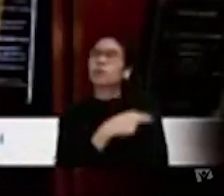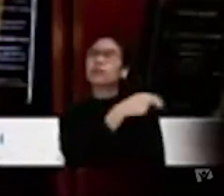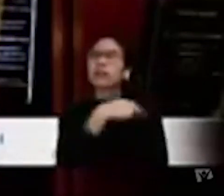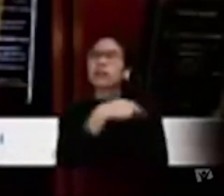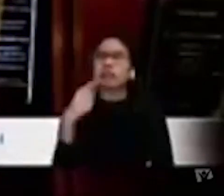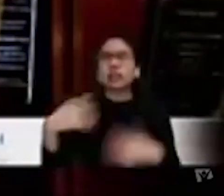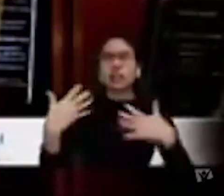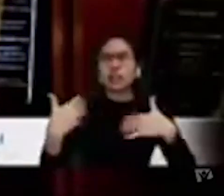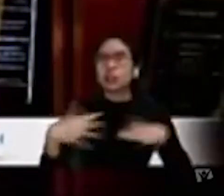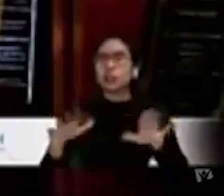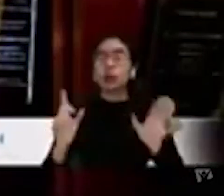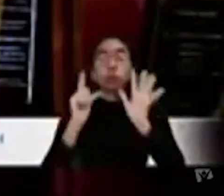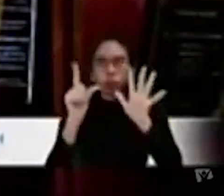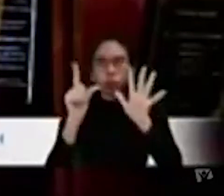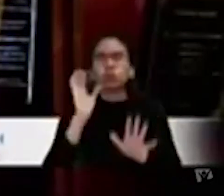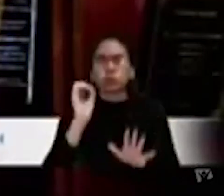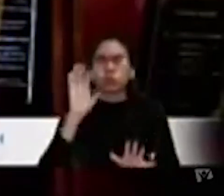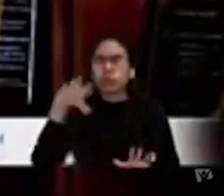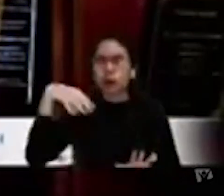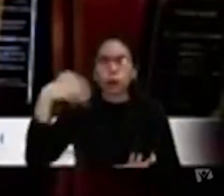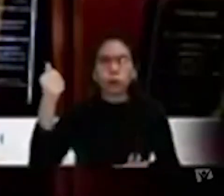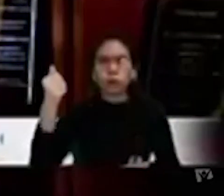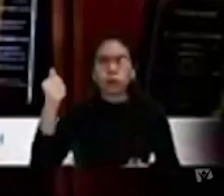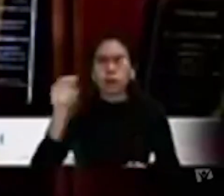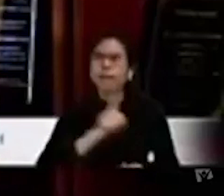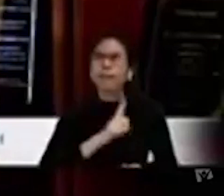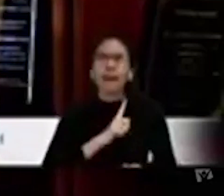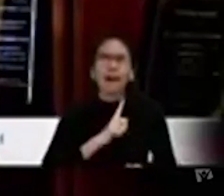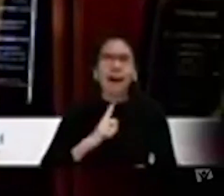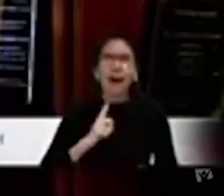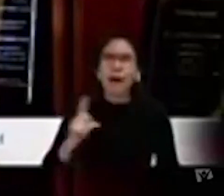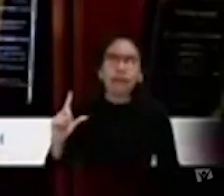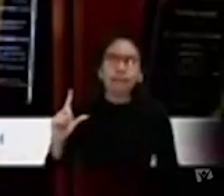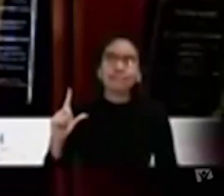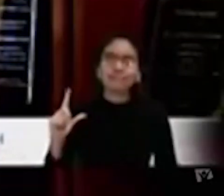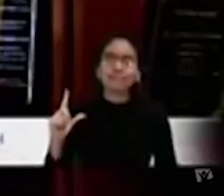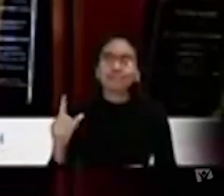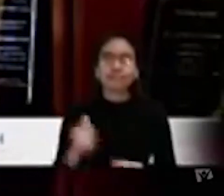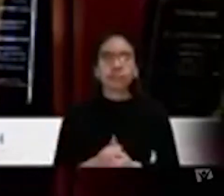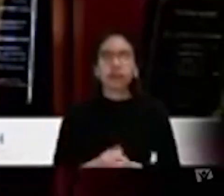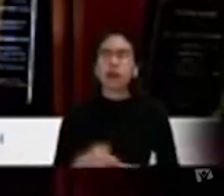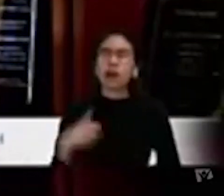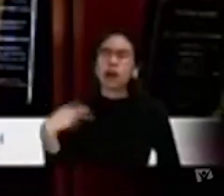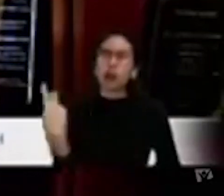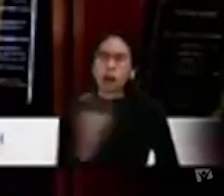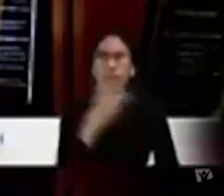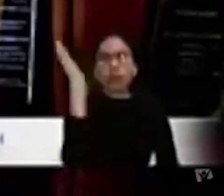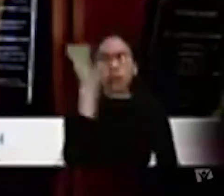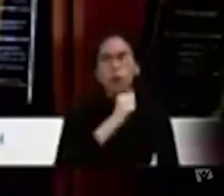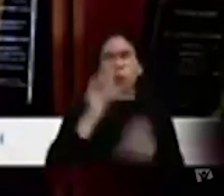tahun. Bukanlah waktu yang singkat. Kami tahu, ya Tuhan, banyak tantangan dan